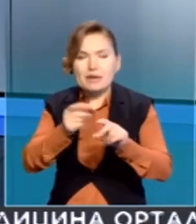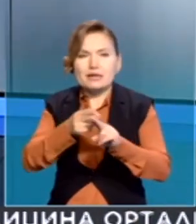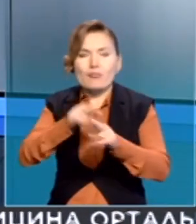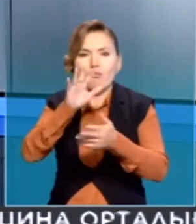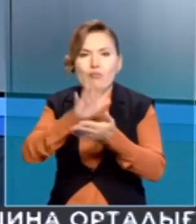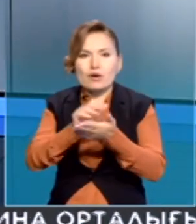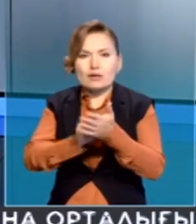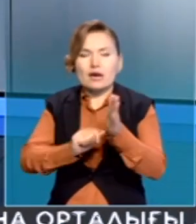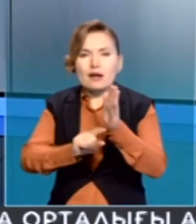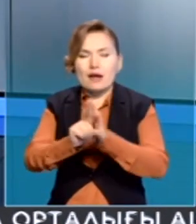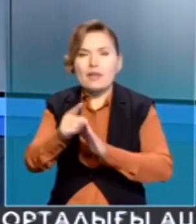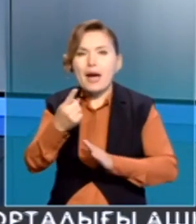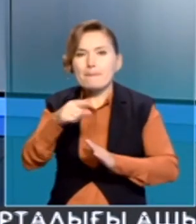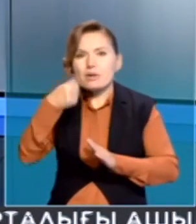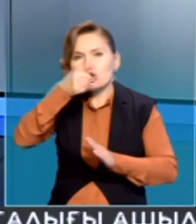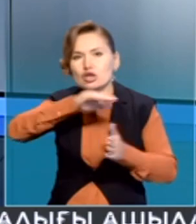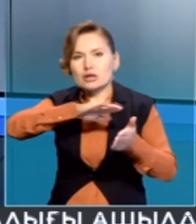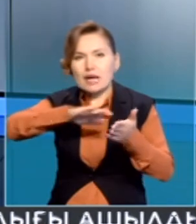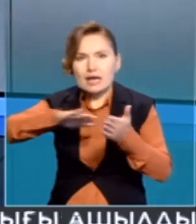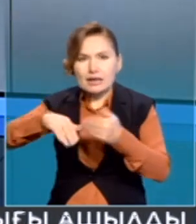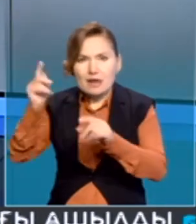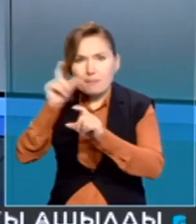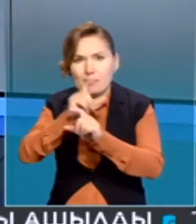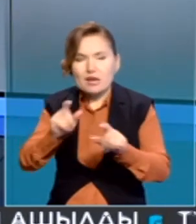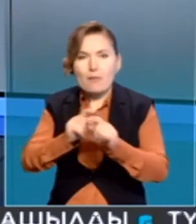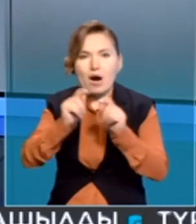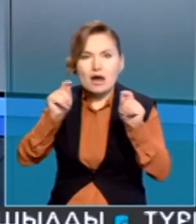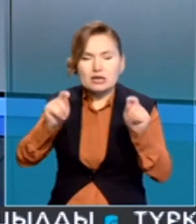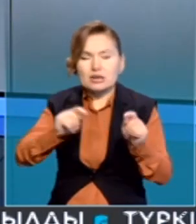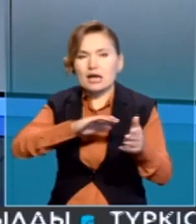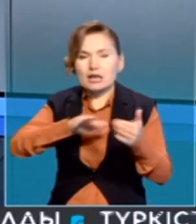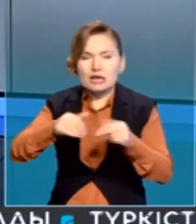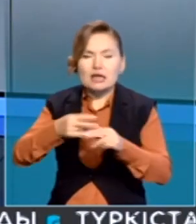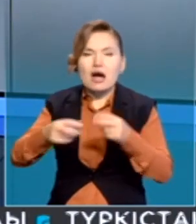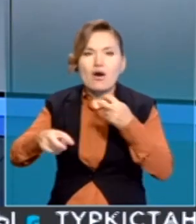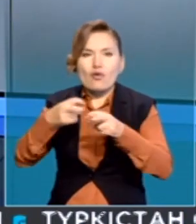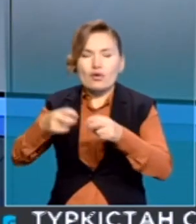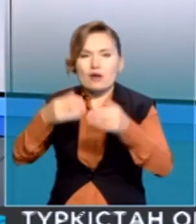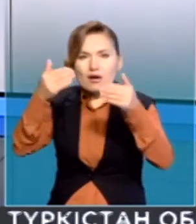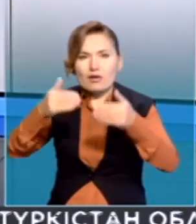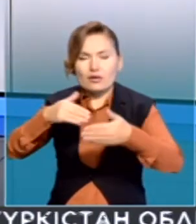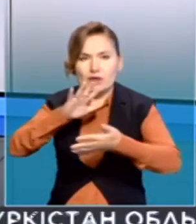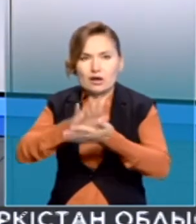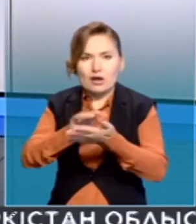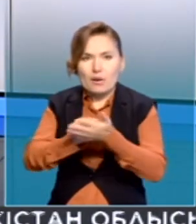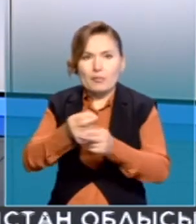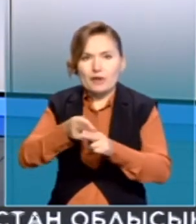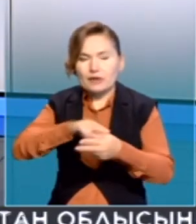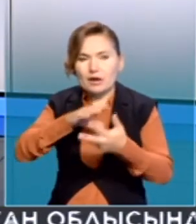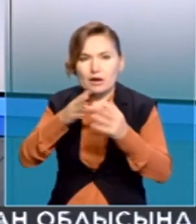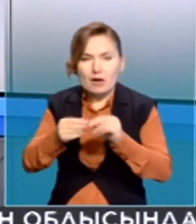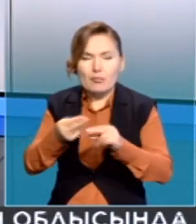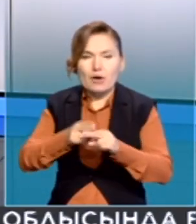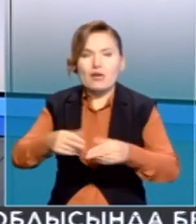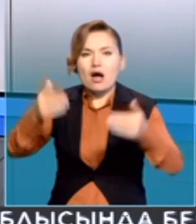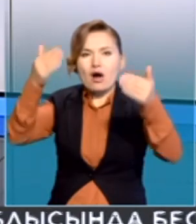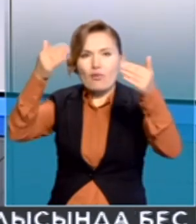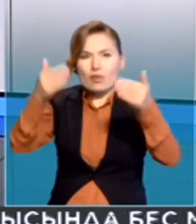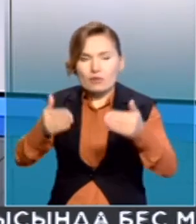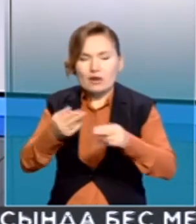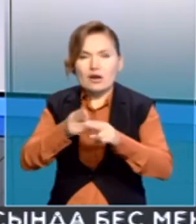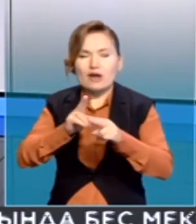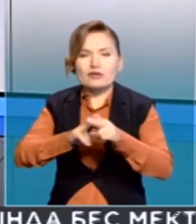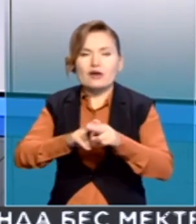paydalanuğa berilgen bir jıldan keyinak kabırgaları jarıla bastaptı. Irgetası otırgan son 2 jılda burun ğimarattın bir bölügün jaup